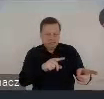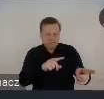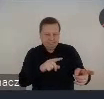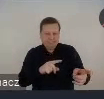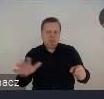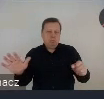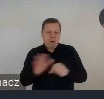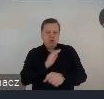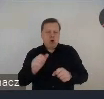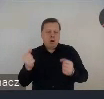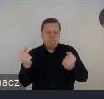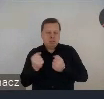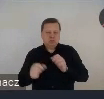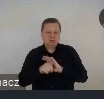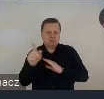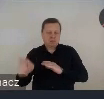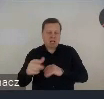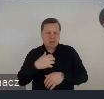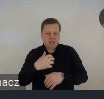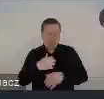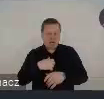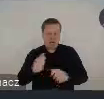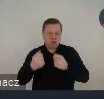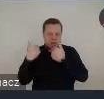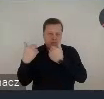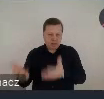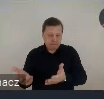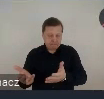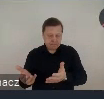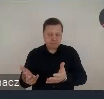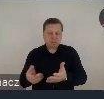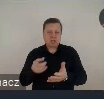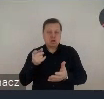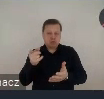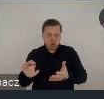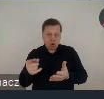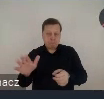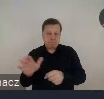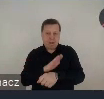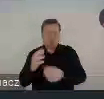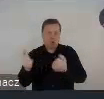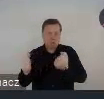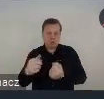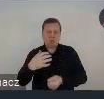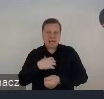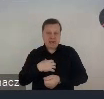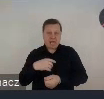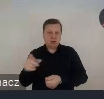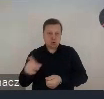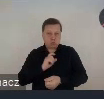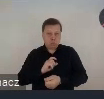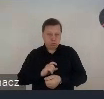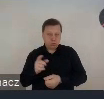takie pełnomocnictwo dla dyrektora biura i na podstawie tego pełnomocnictwa dyrektor biura